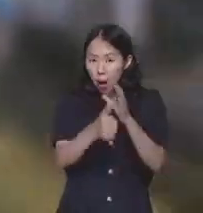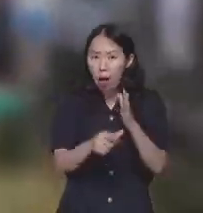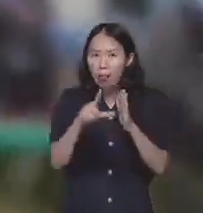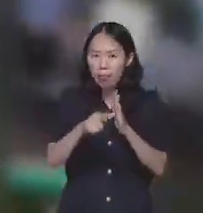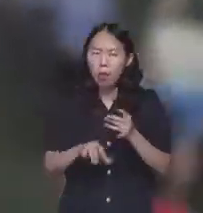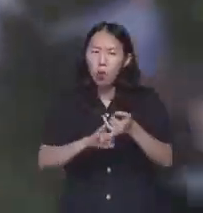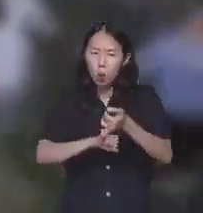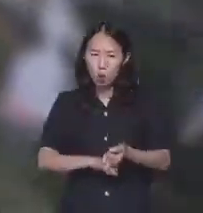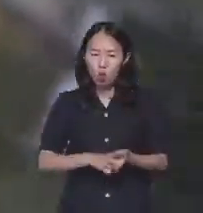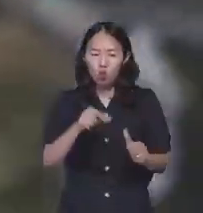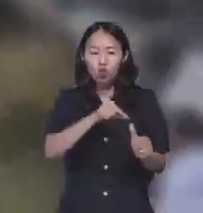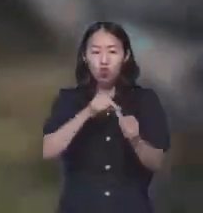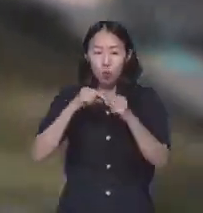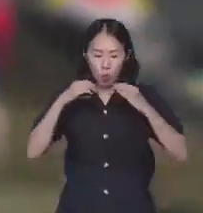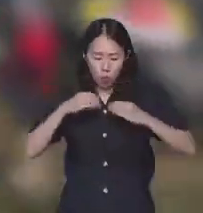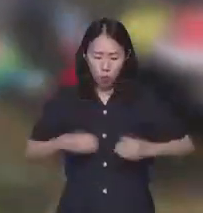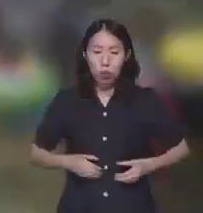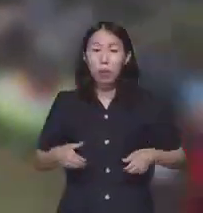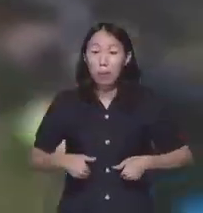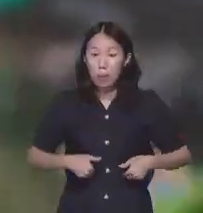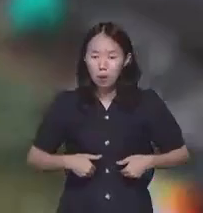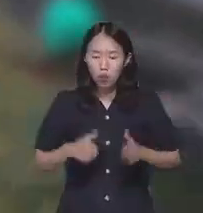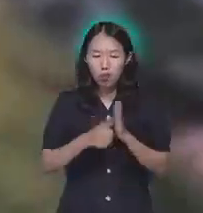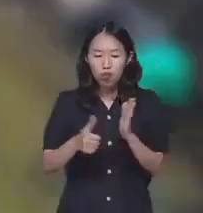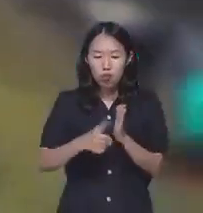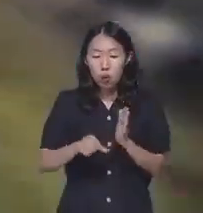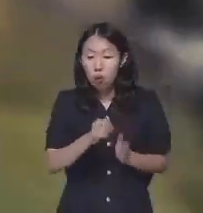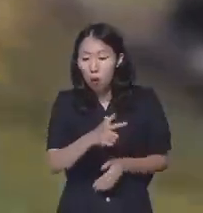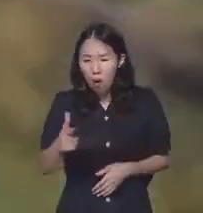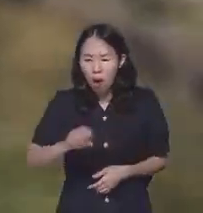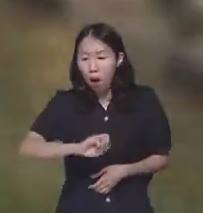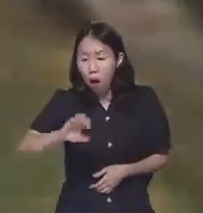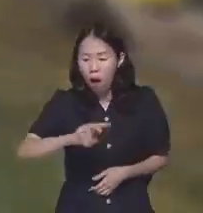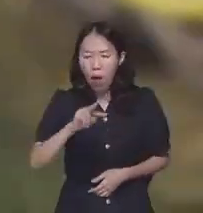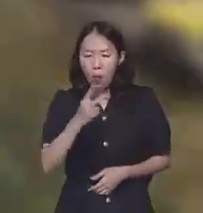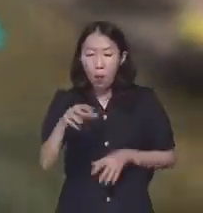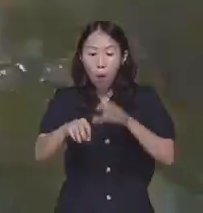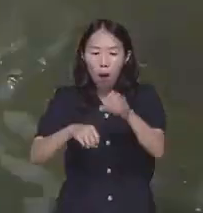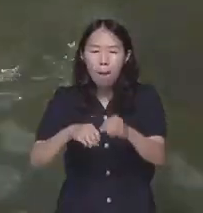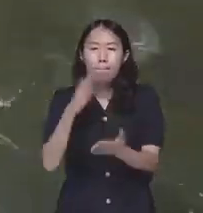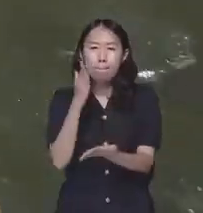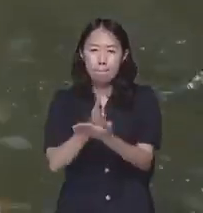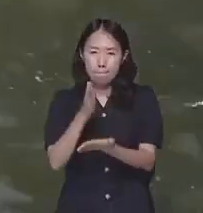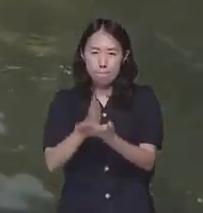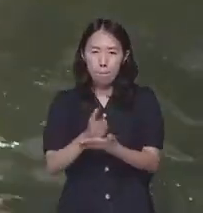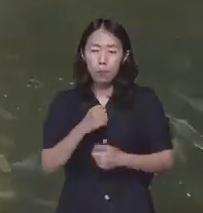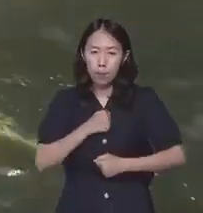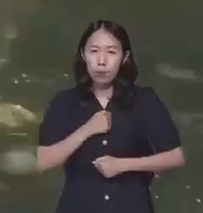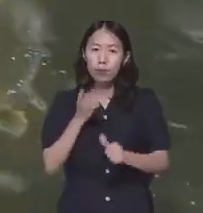반드시 구명조끼를 착용하고 물건이 떠내려가도 물 위에서 따라가선 안 된다고 강조합니다. KBC 고영민입니다.